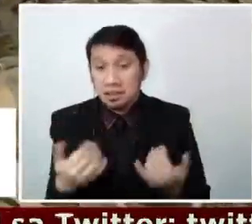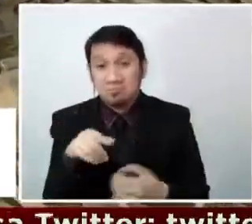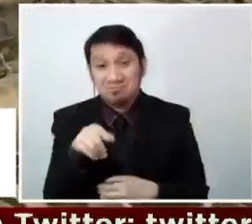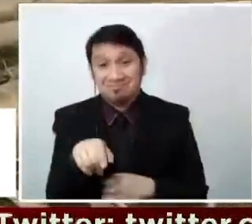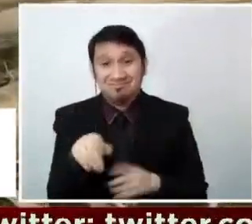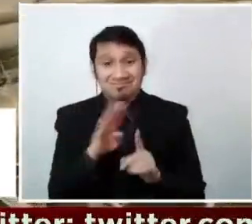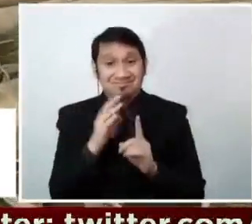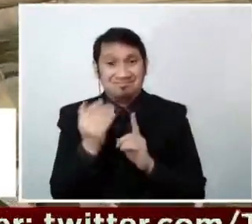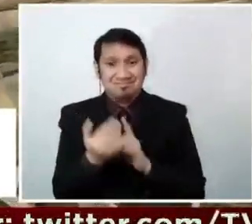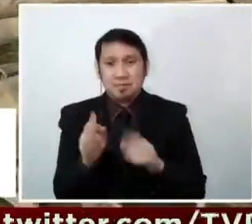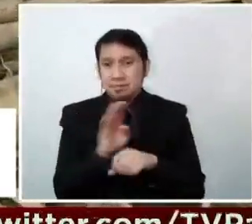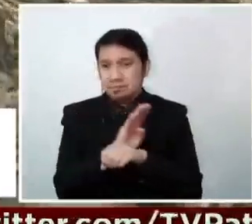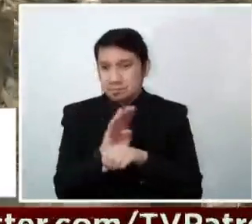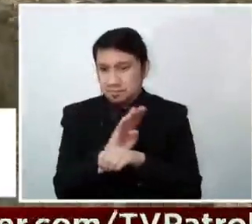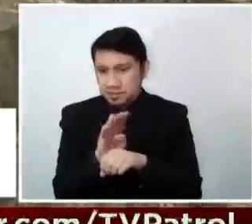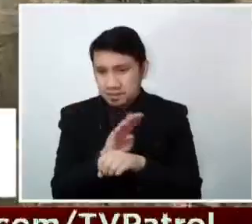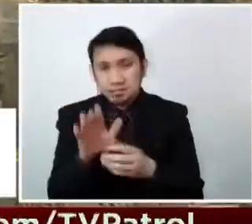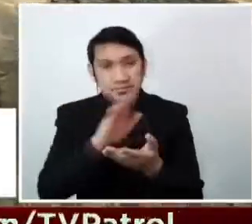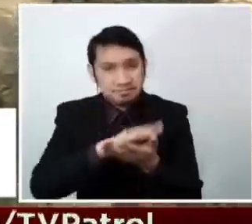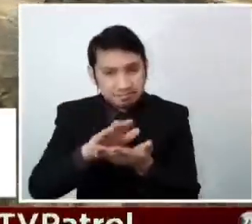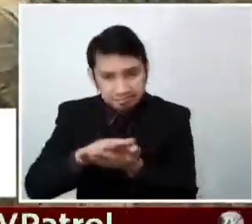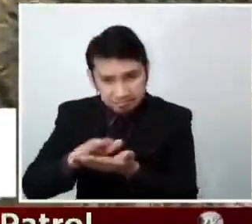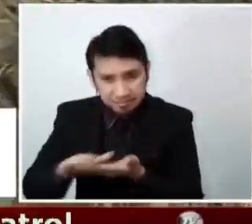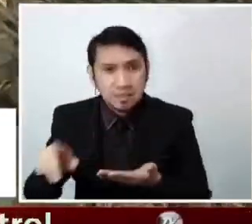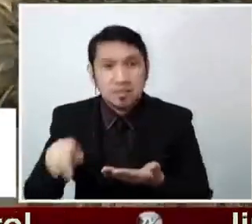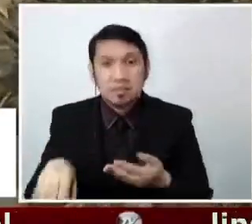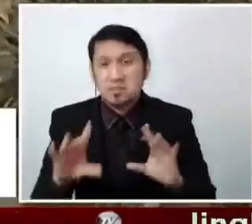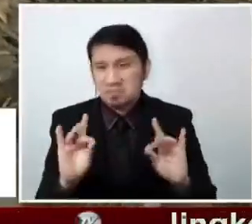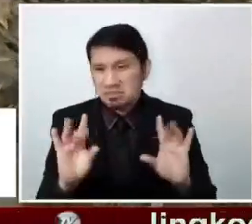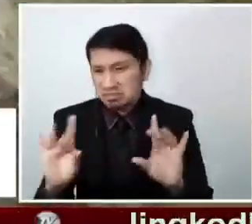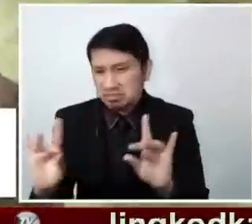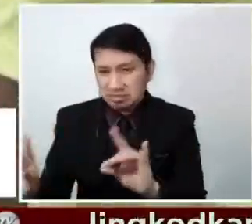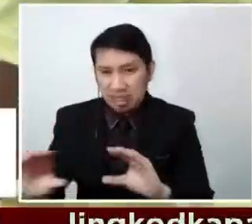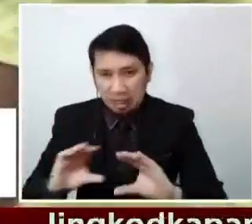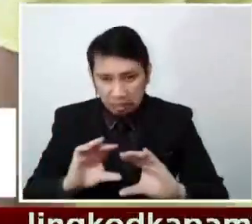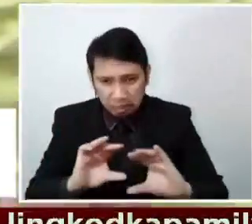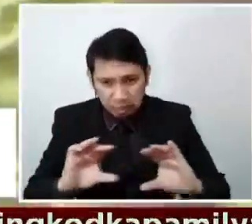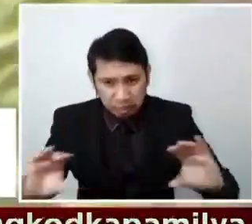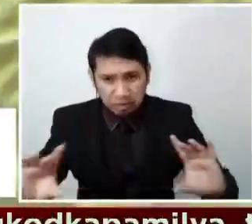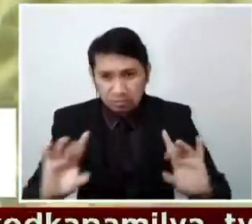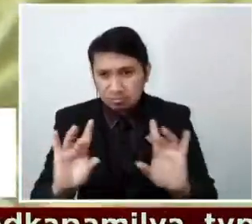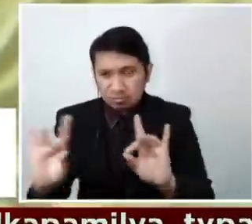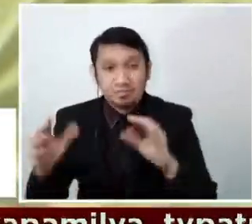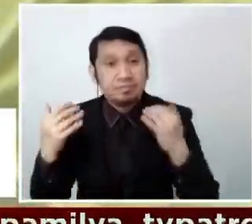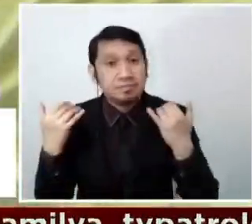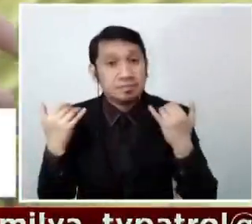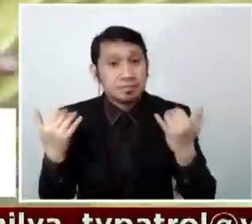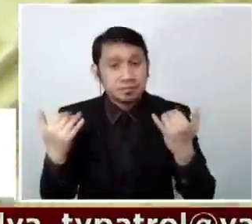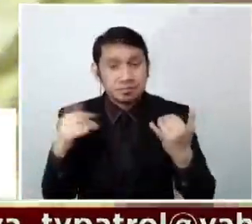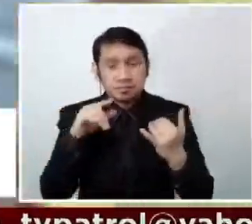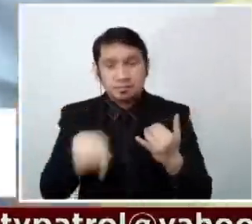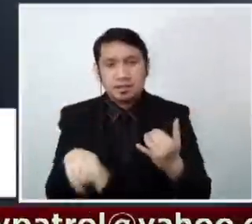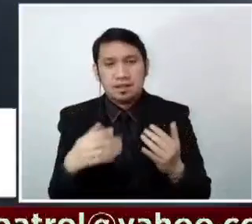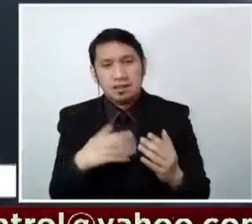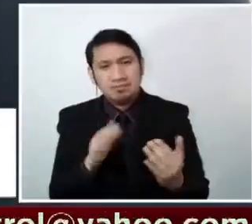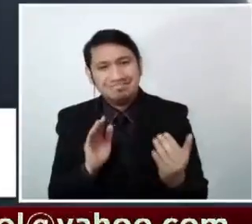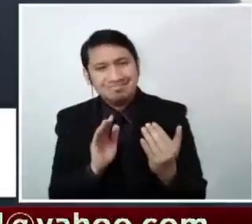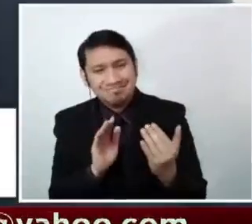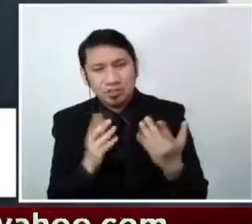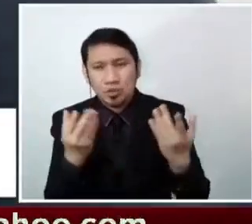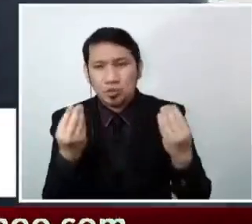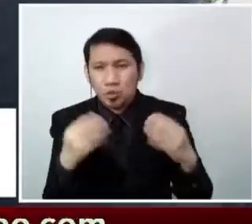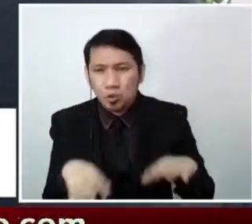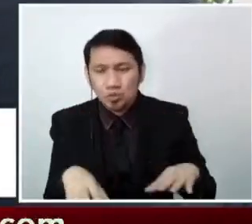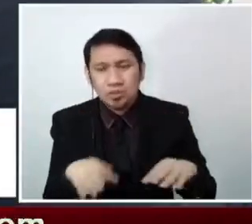ay abala pa rin ngayon sa paglilinis ng makapal na putik na iniwan ng bagyo. Habang hinaharap nila ang kawalan ng kabuhayan at